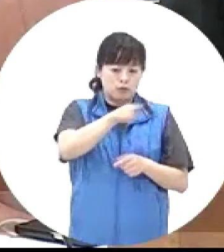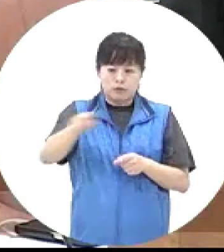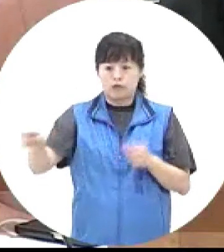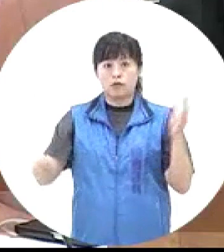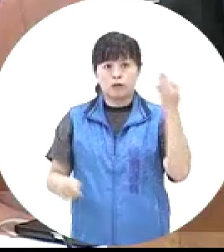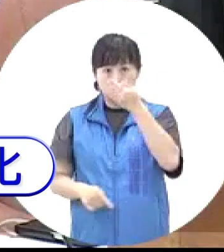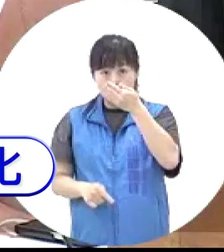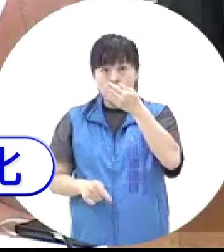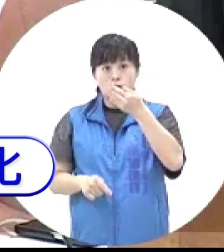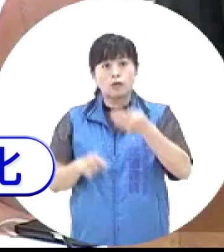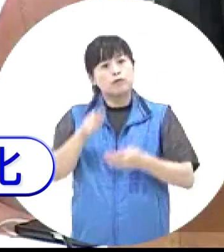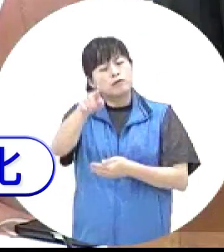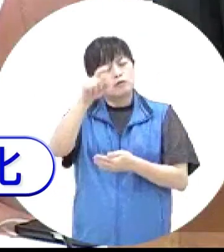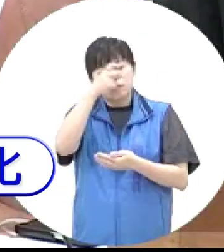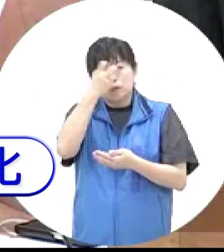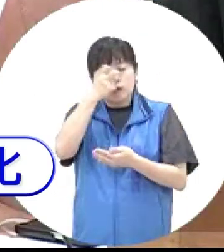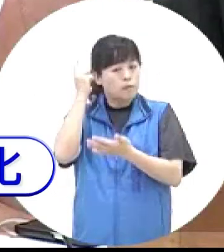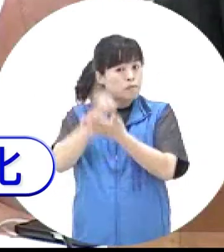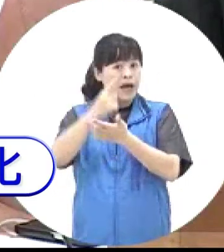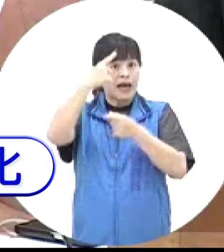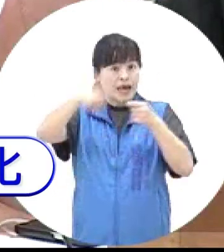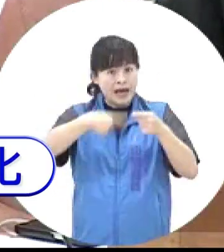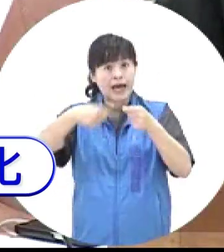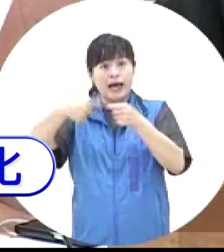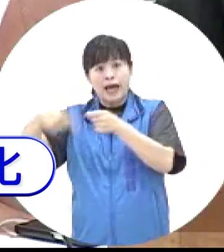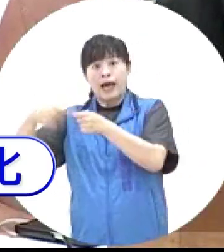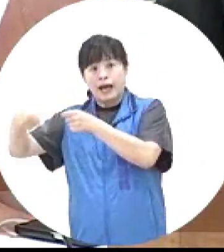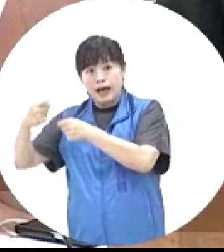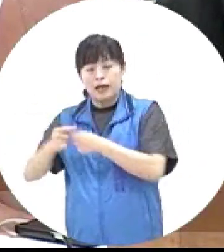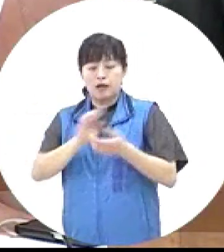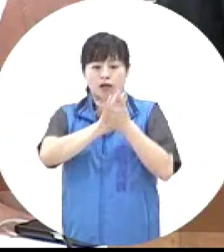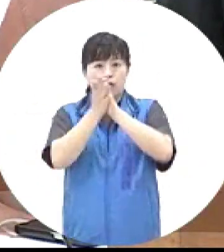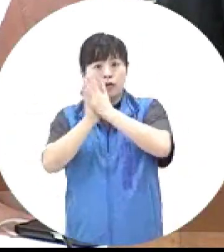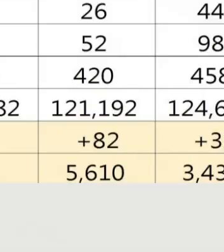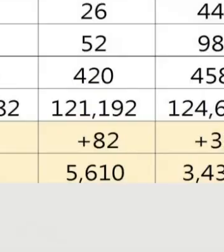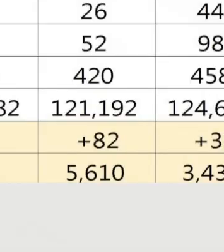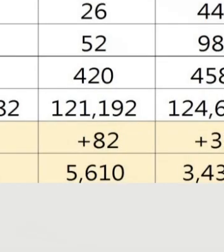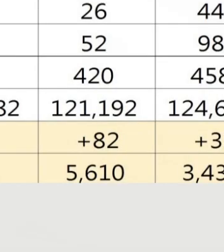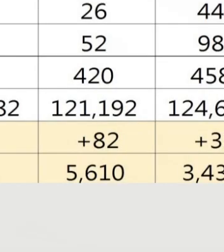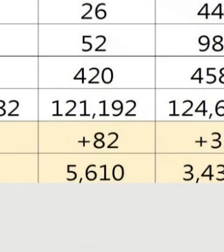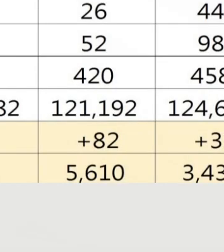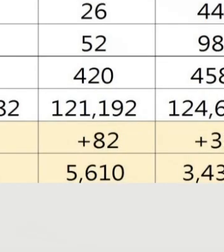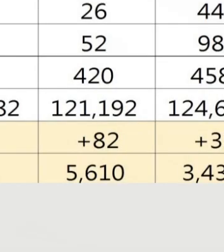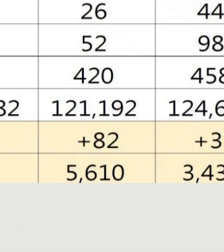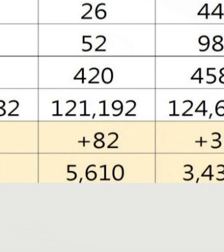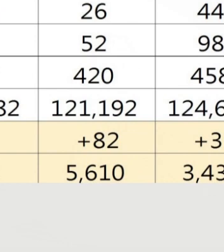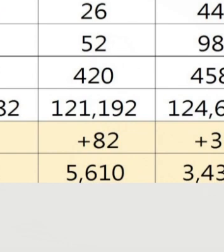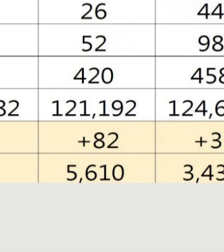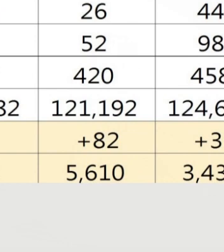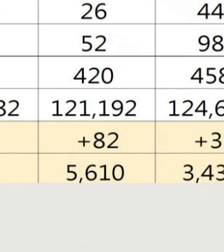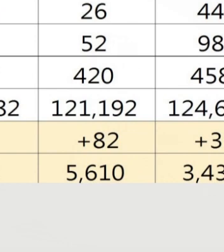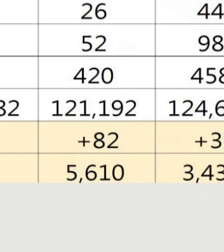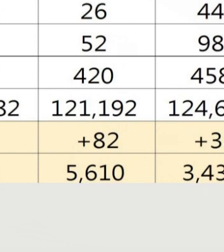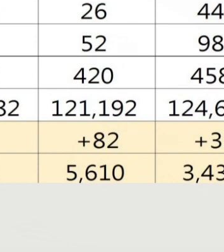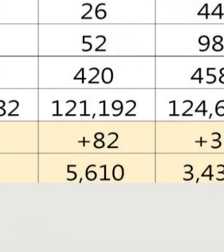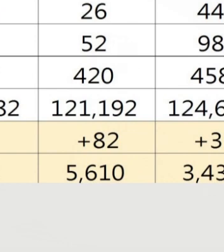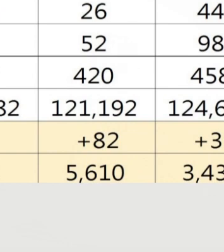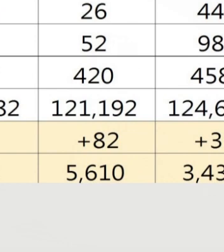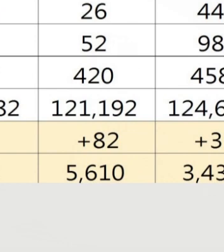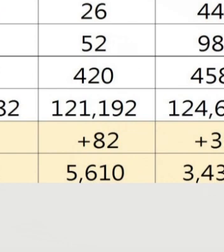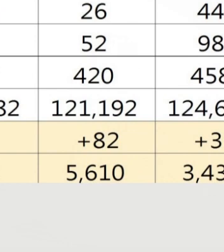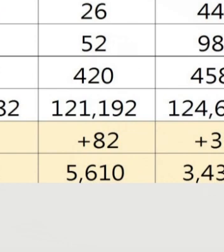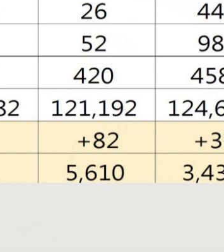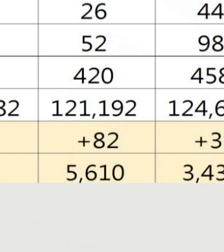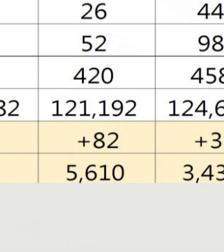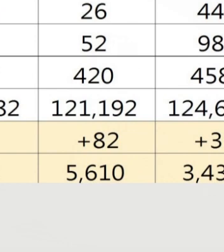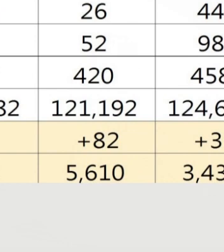线你看哦，它每一年的一个变化，现在从111，我举例第一条920好了，它原本有55